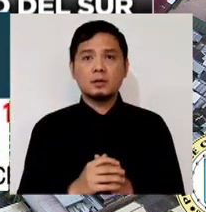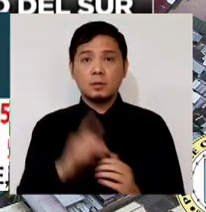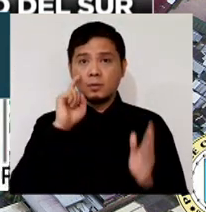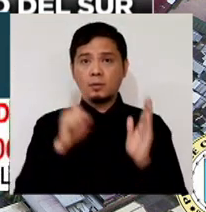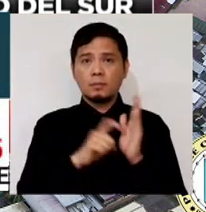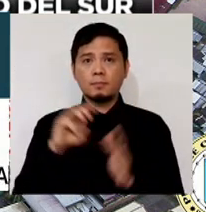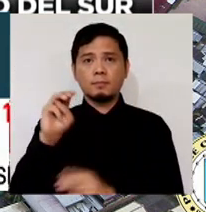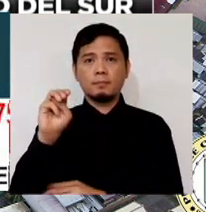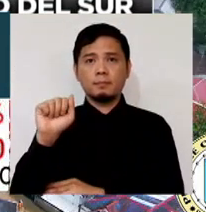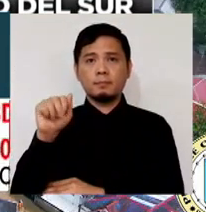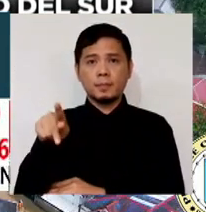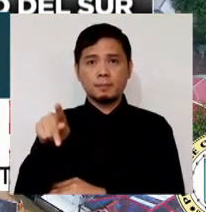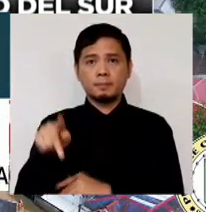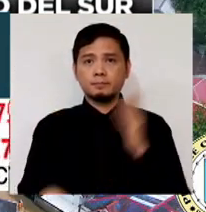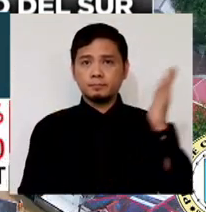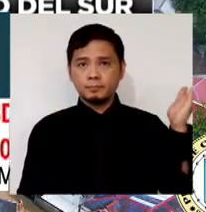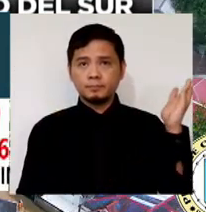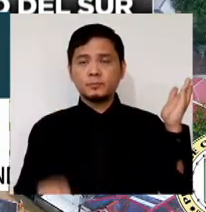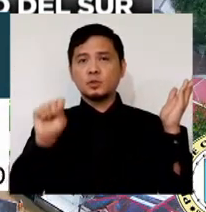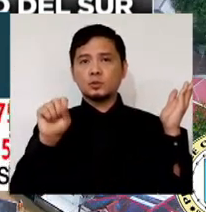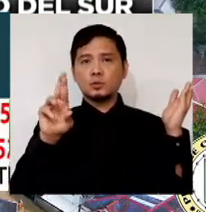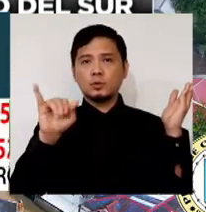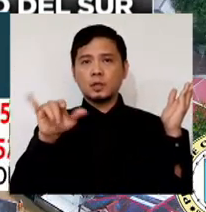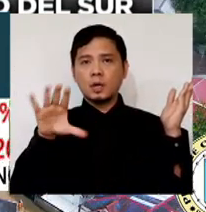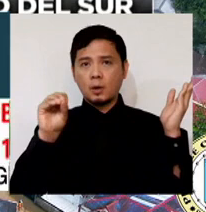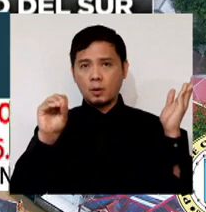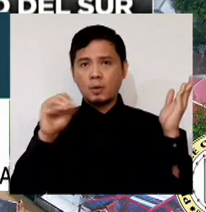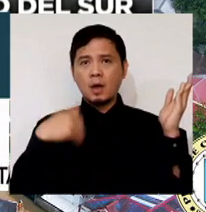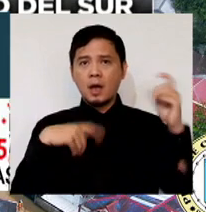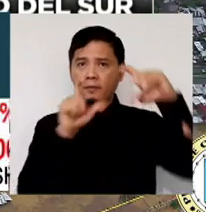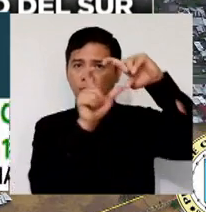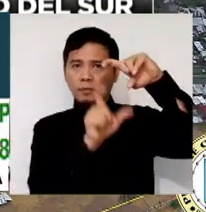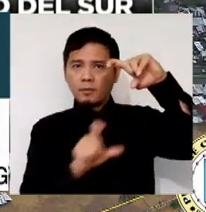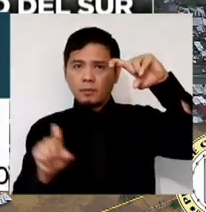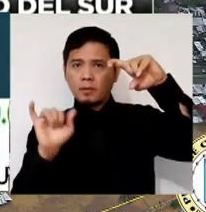ang Surigao del Sur is elongated province,